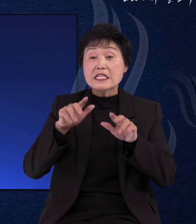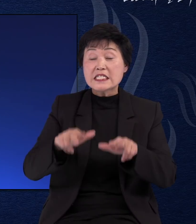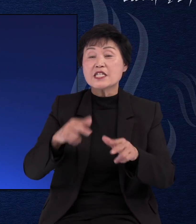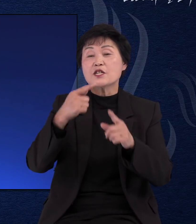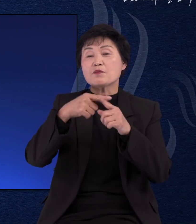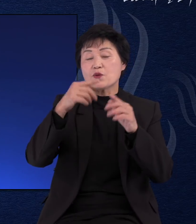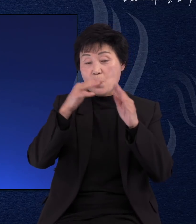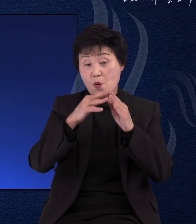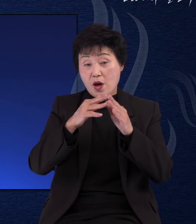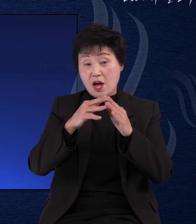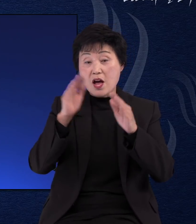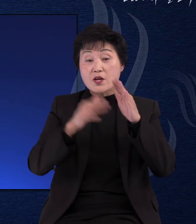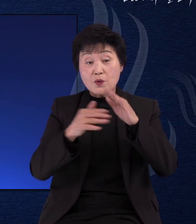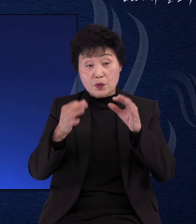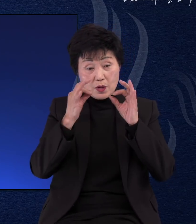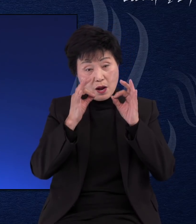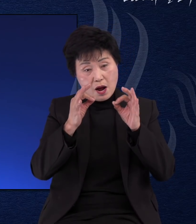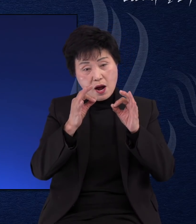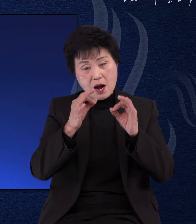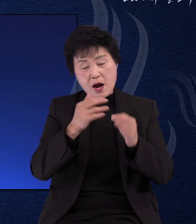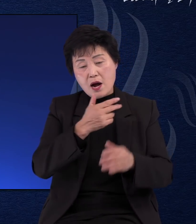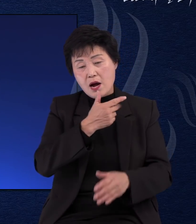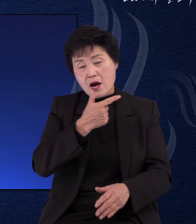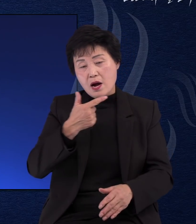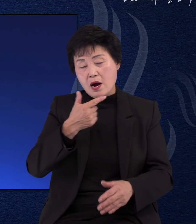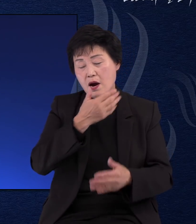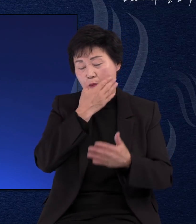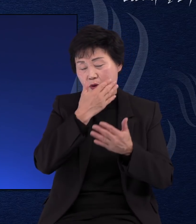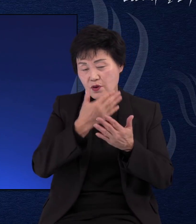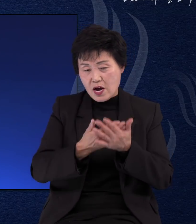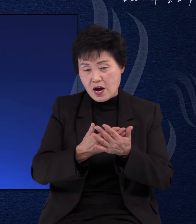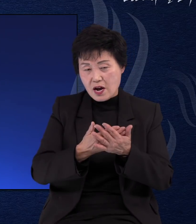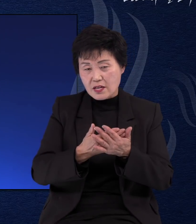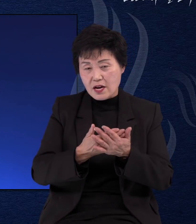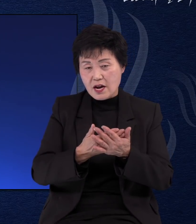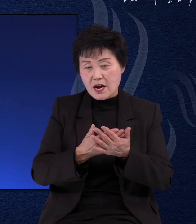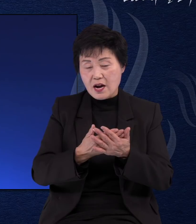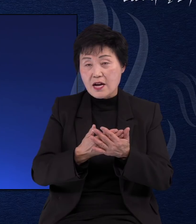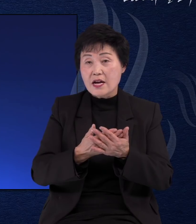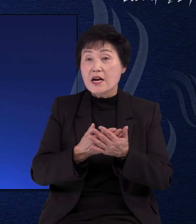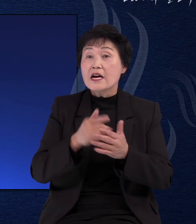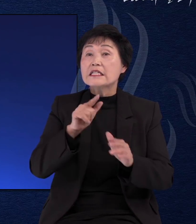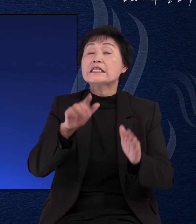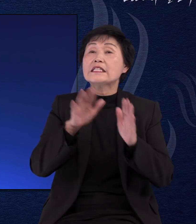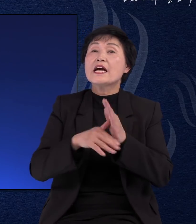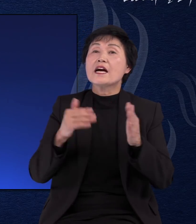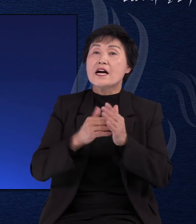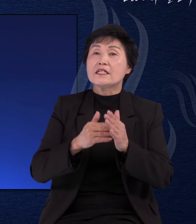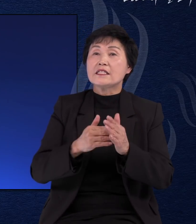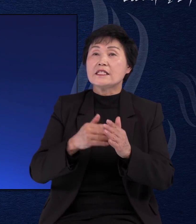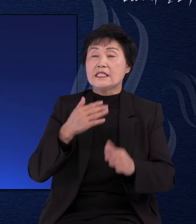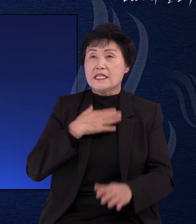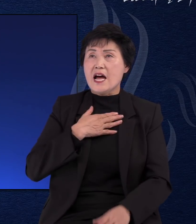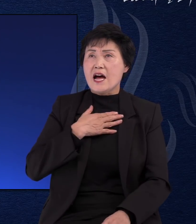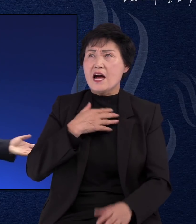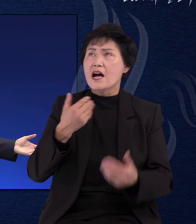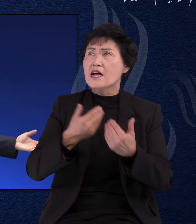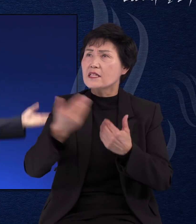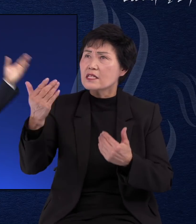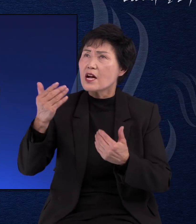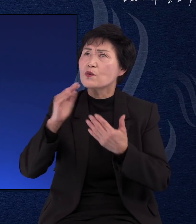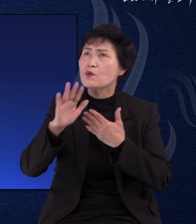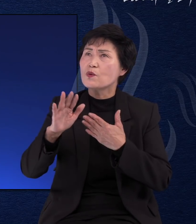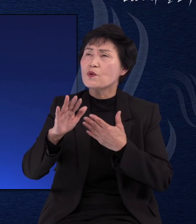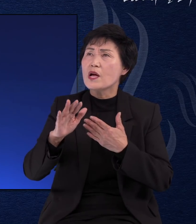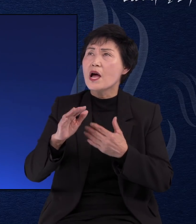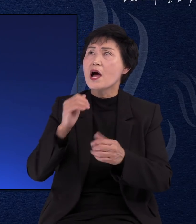귀하다. 나는 그때까지 가려면 확 다 떠나버리면 하나님 앞에 할 말도 있는데 성도가